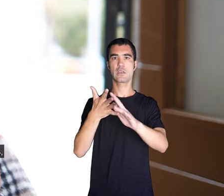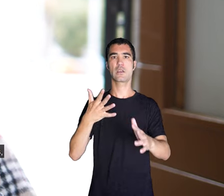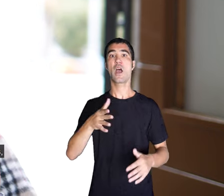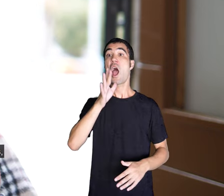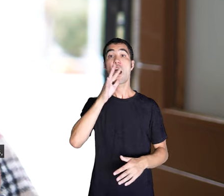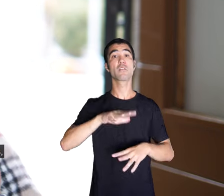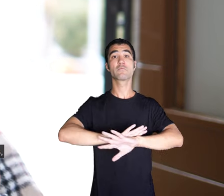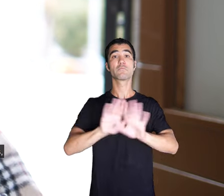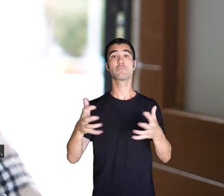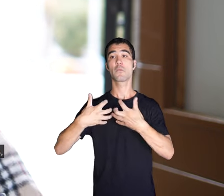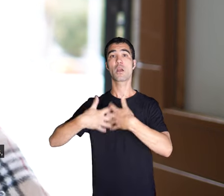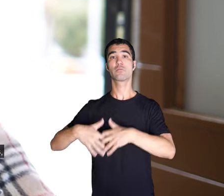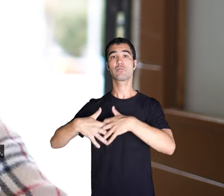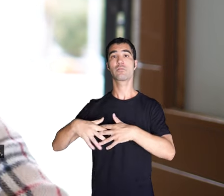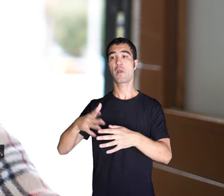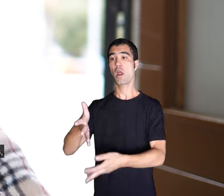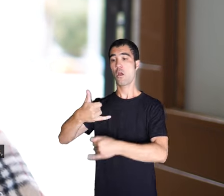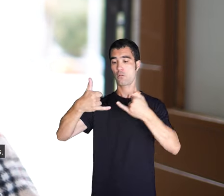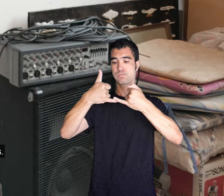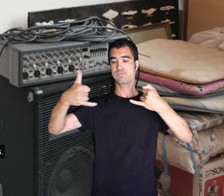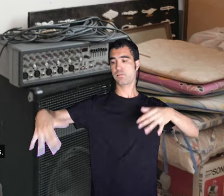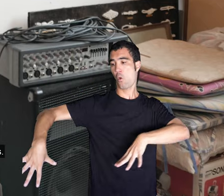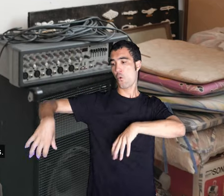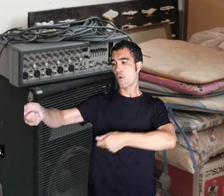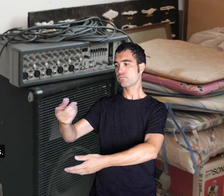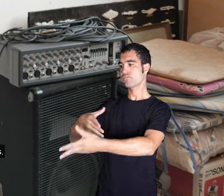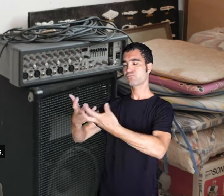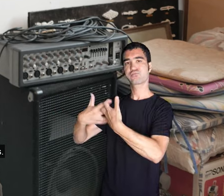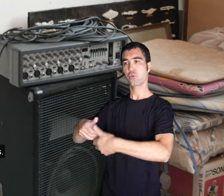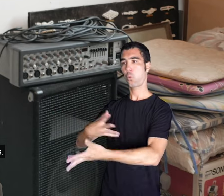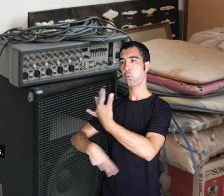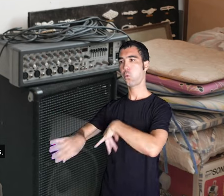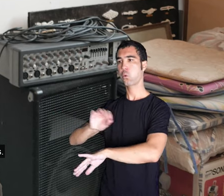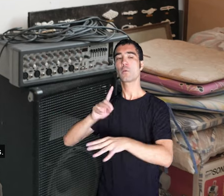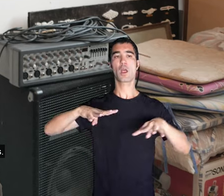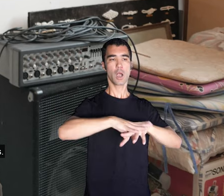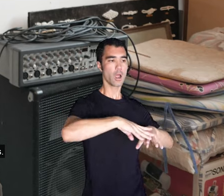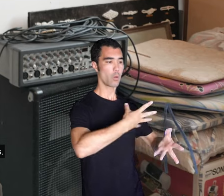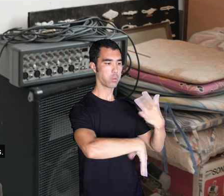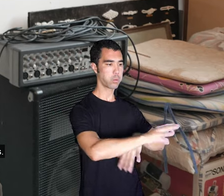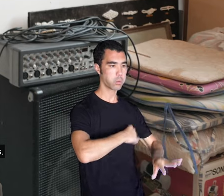maquinilla per palangres. Tenen maquinilla per les xerxes.